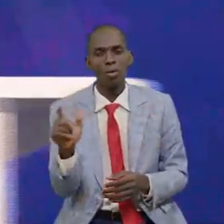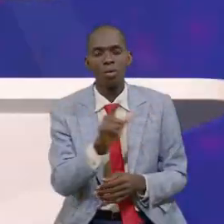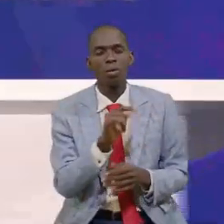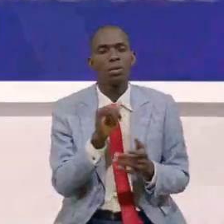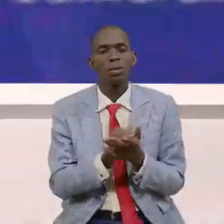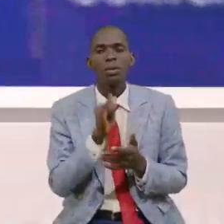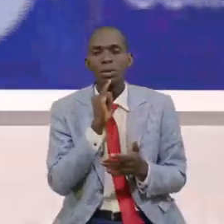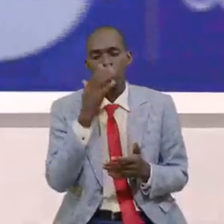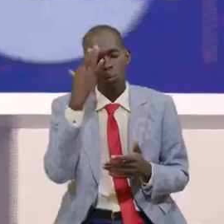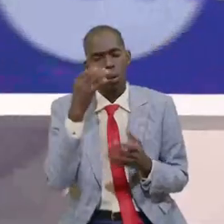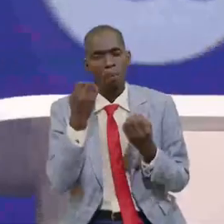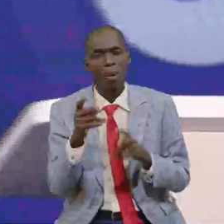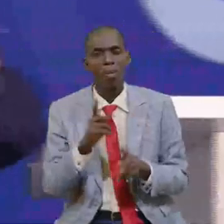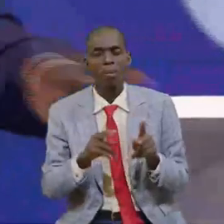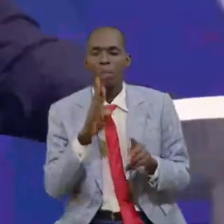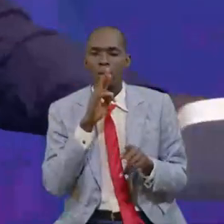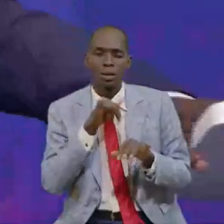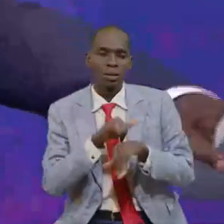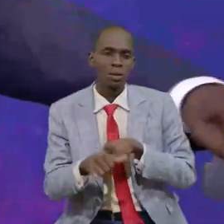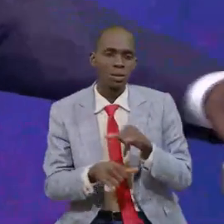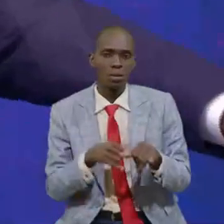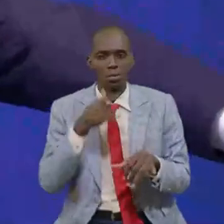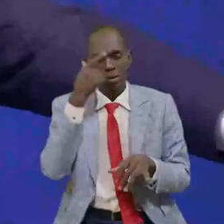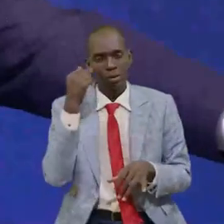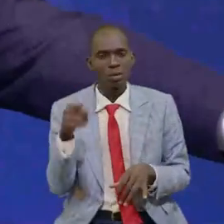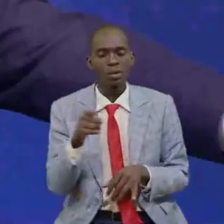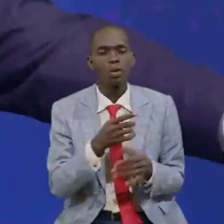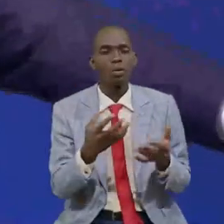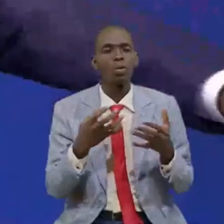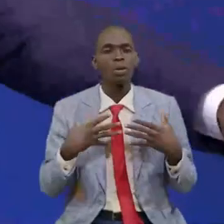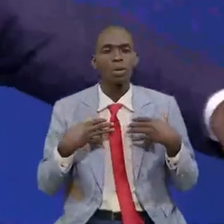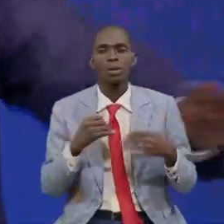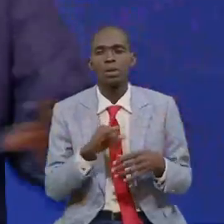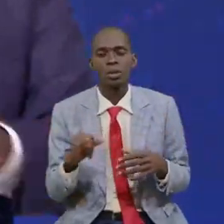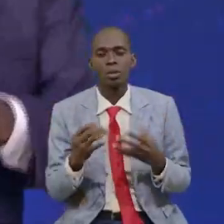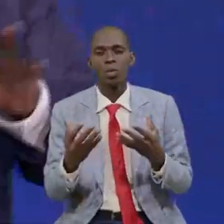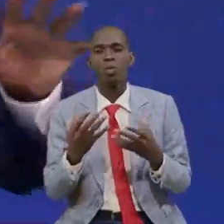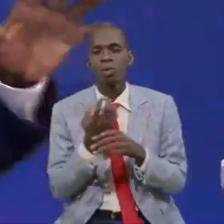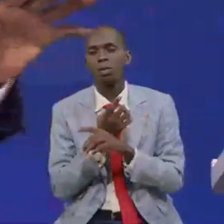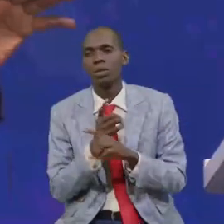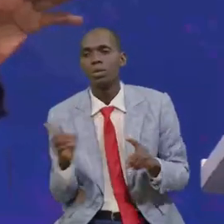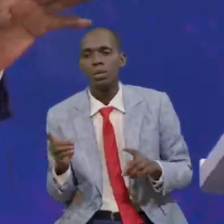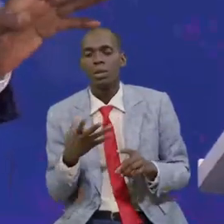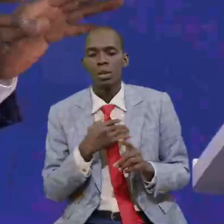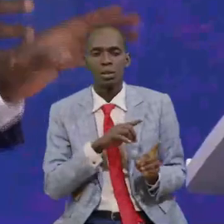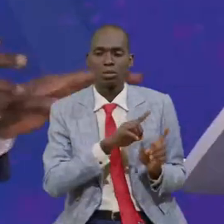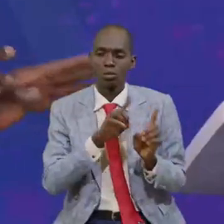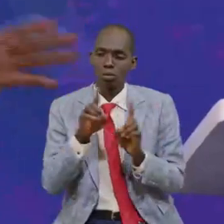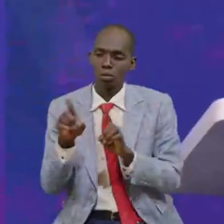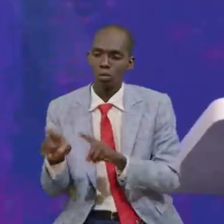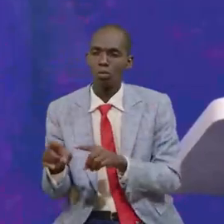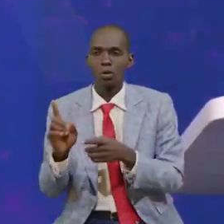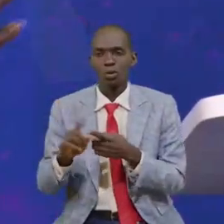sont trompés? Parce qu'ils veulent la guérison, ils veulent la délivrance et ils viennent